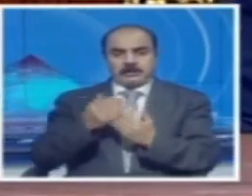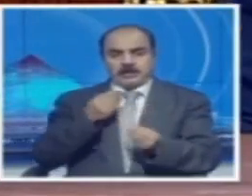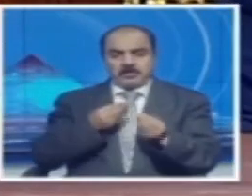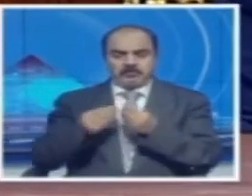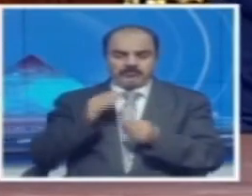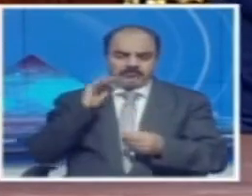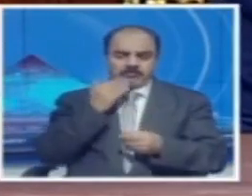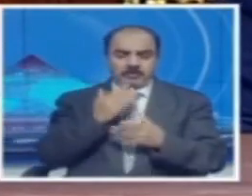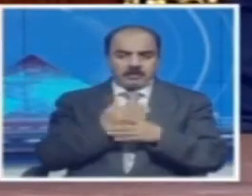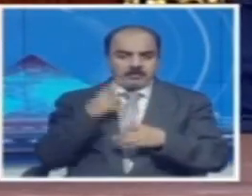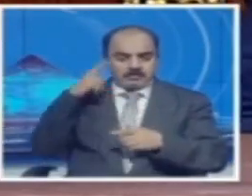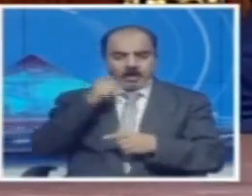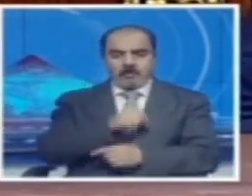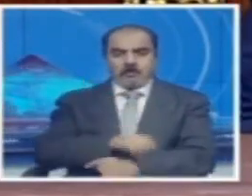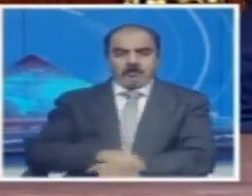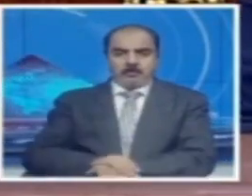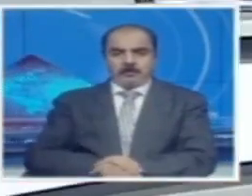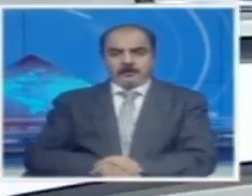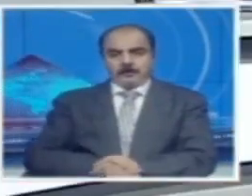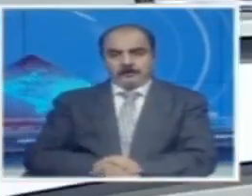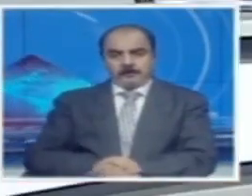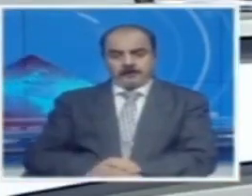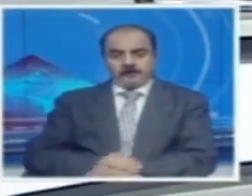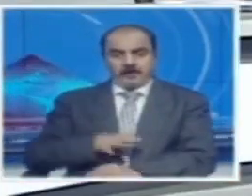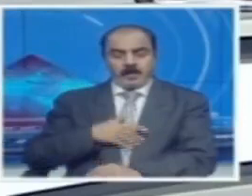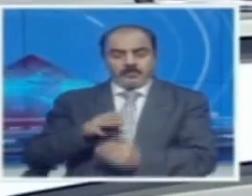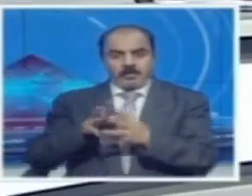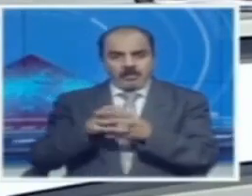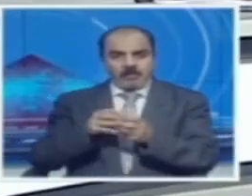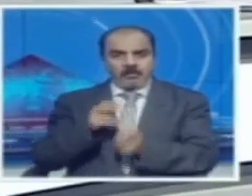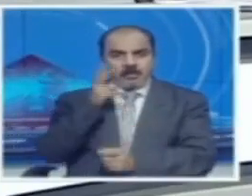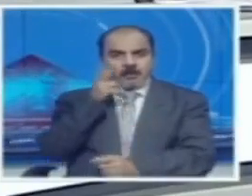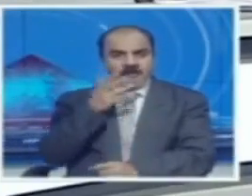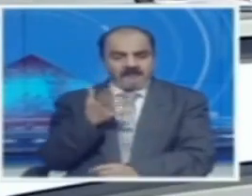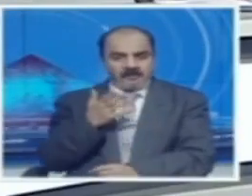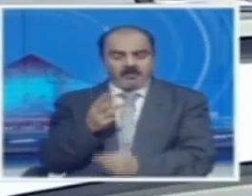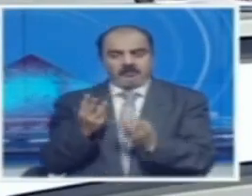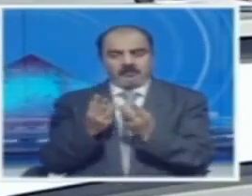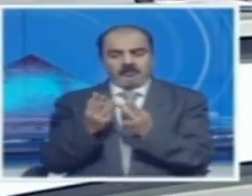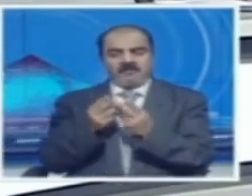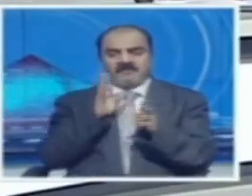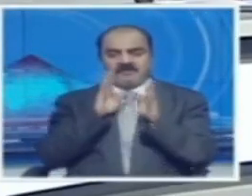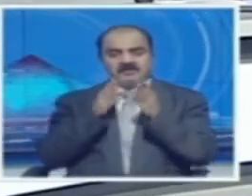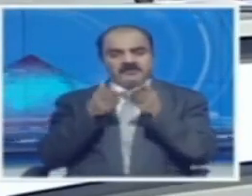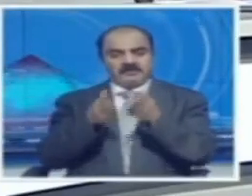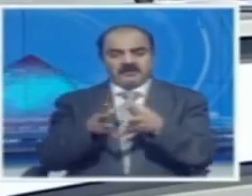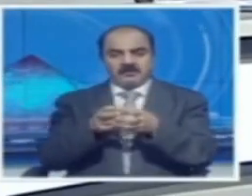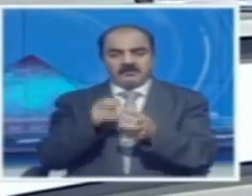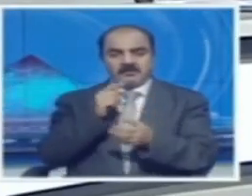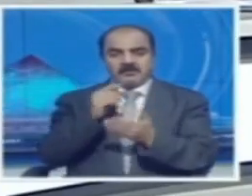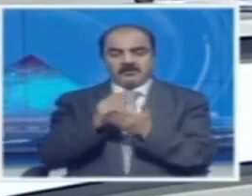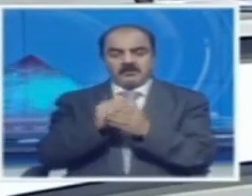صلب أمام التحديات. كما يمكنكم متابعة البث الحي نشراتنا وبرامجنا والمزيد من الأخبار